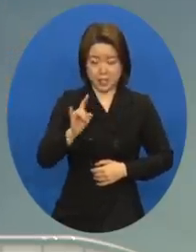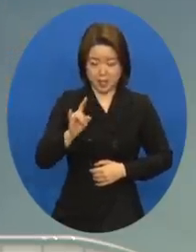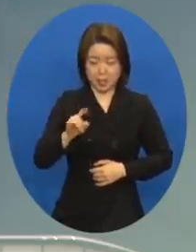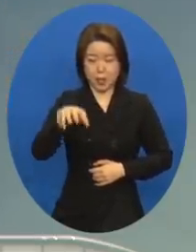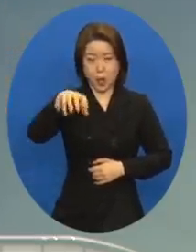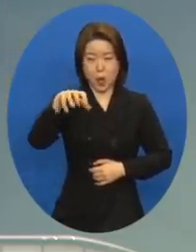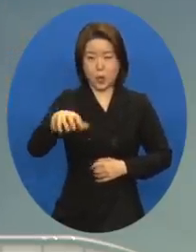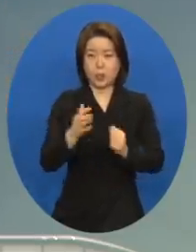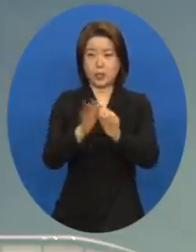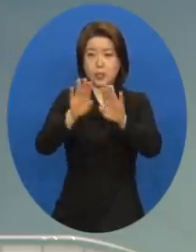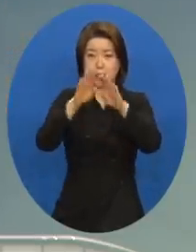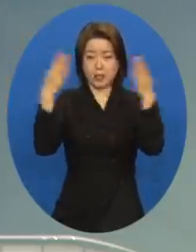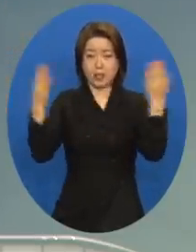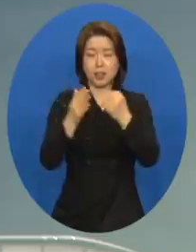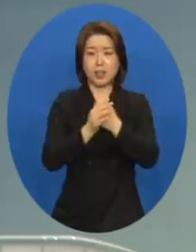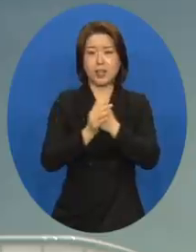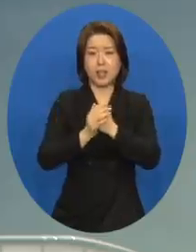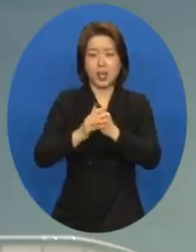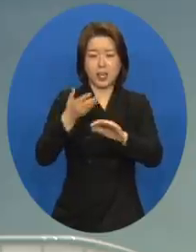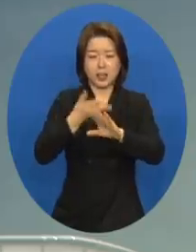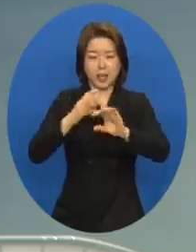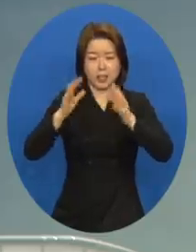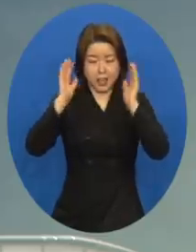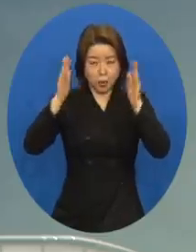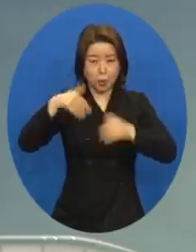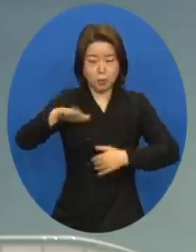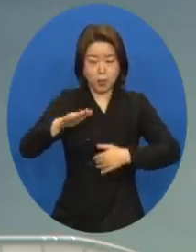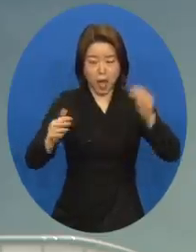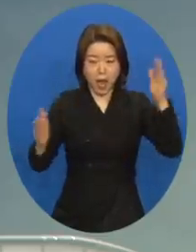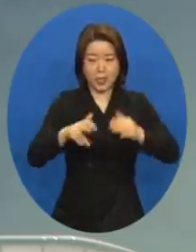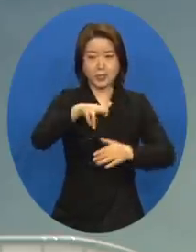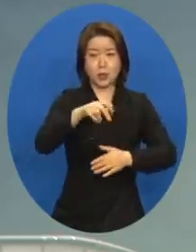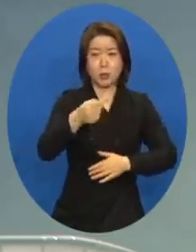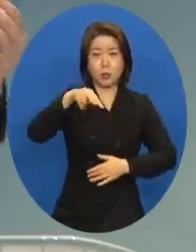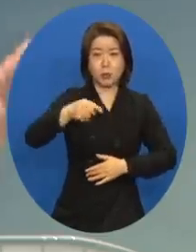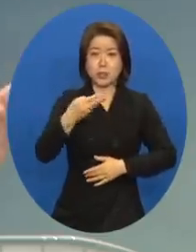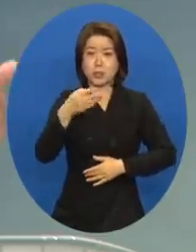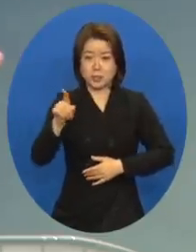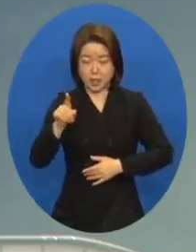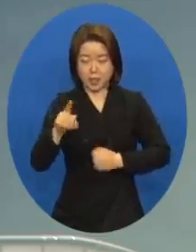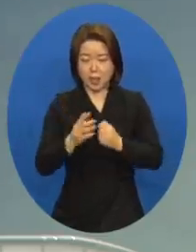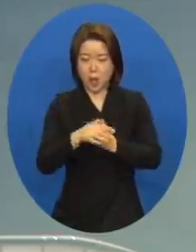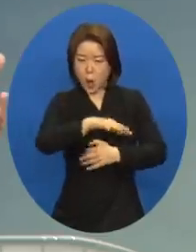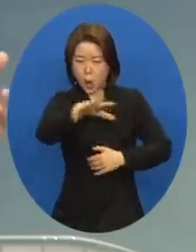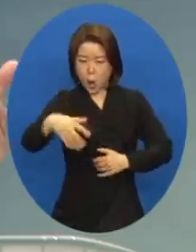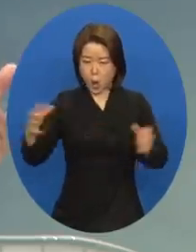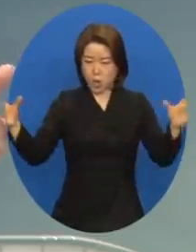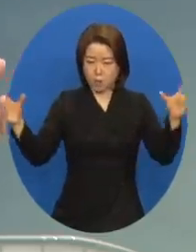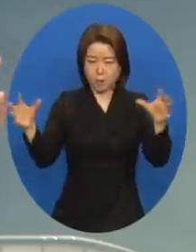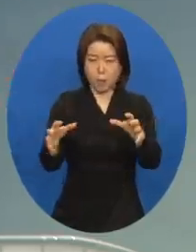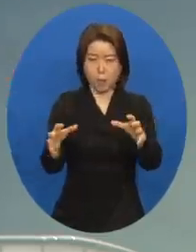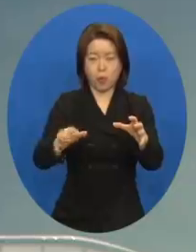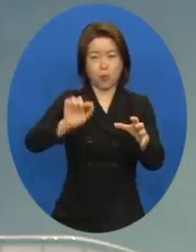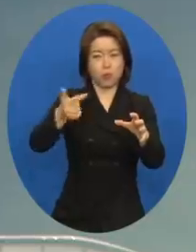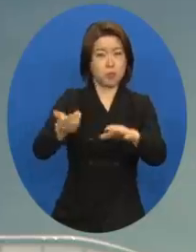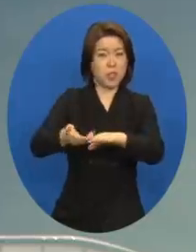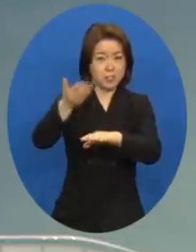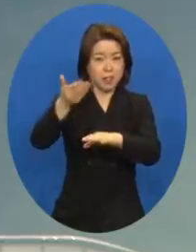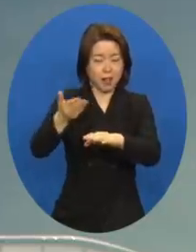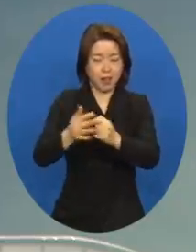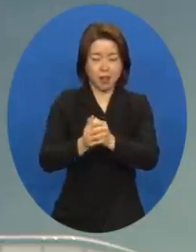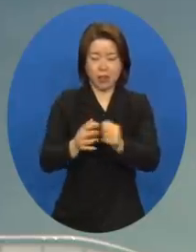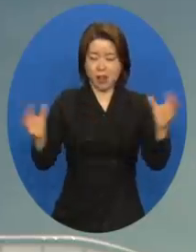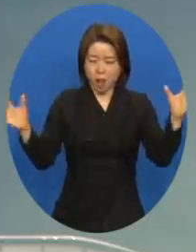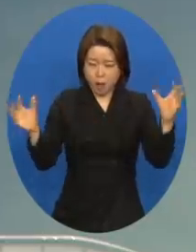유학생 수련회 코스타에 참여했었습니다. 600명이 넘는 중국 유학생들이 몰려와서